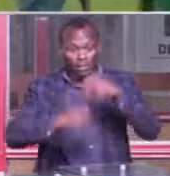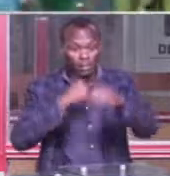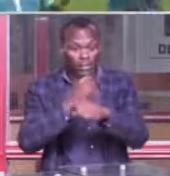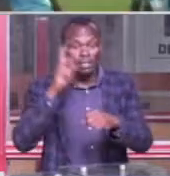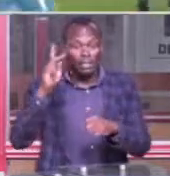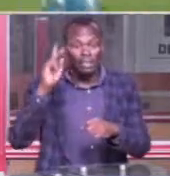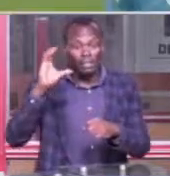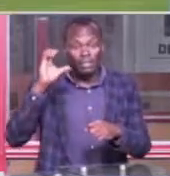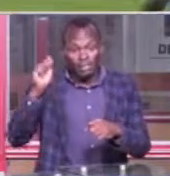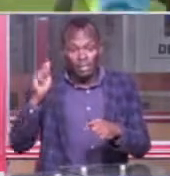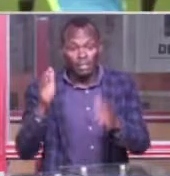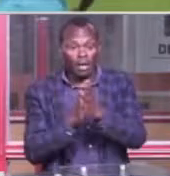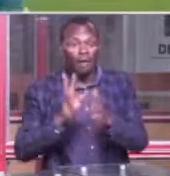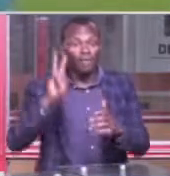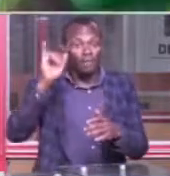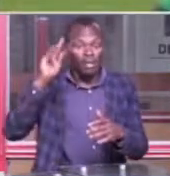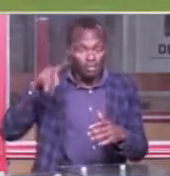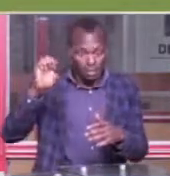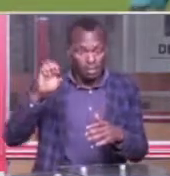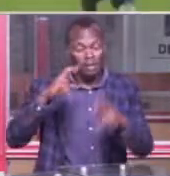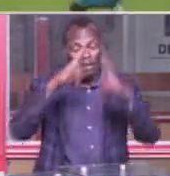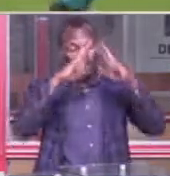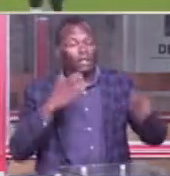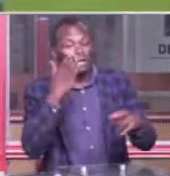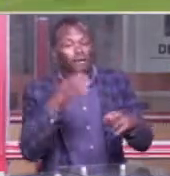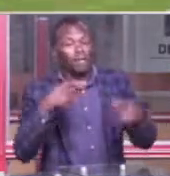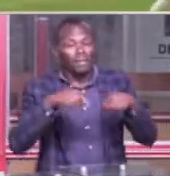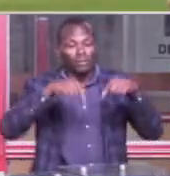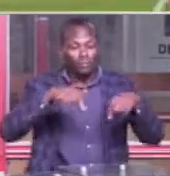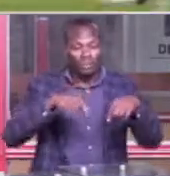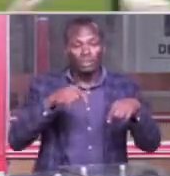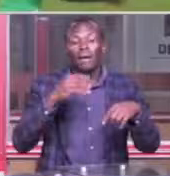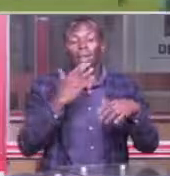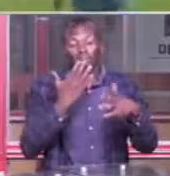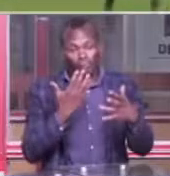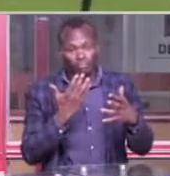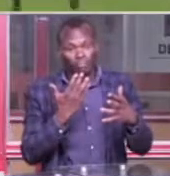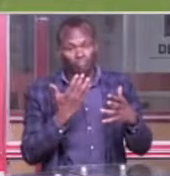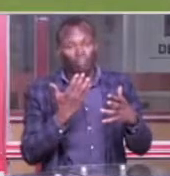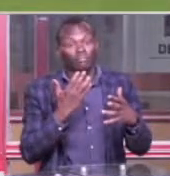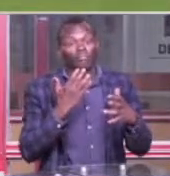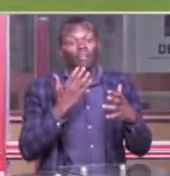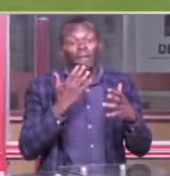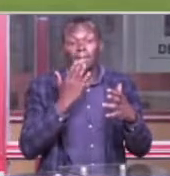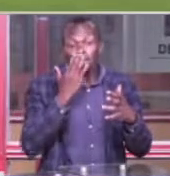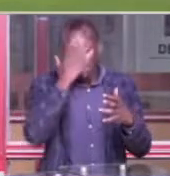City eraze nga bwekutta ekyokusatu oluvannyuma n'okuwangula ondu paraka goolo bbiri ku bwereere.